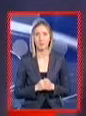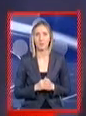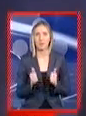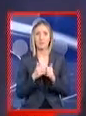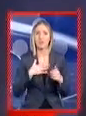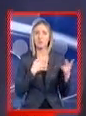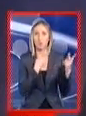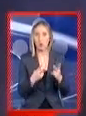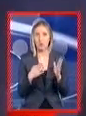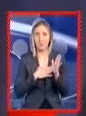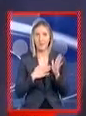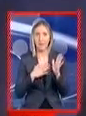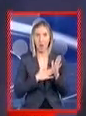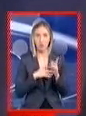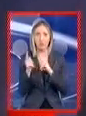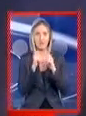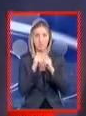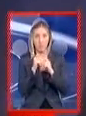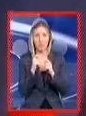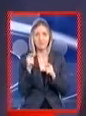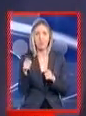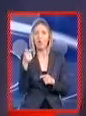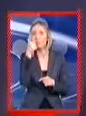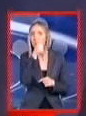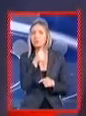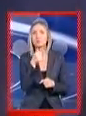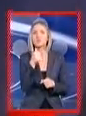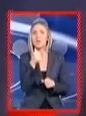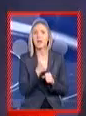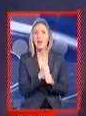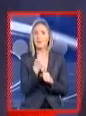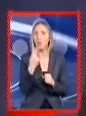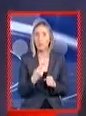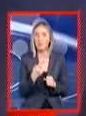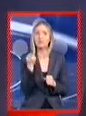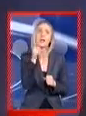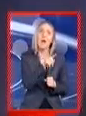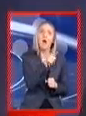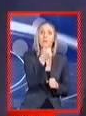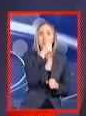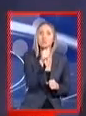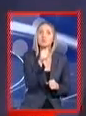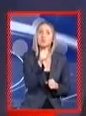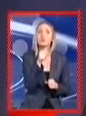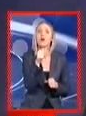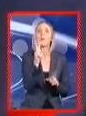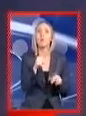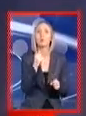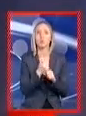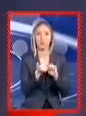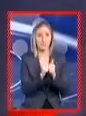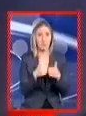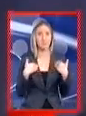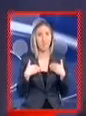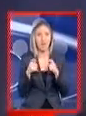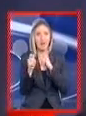Sa našim gostom, Mikijem Manojlovićem, razgovarali smo o onome šta čine umetnici, a onome šta čine li još mogu da urade sportisti